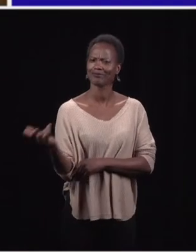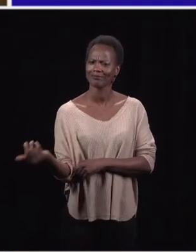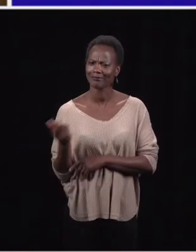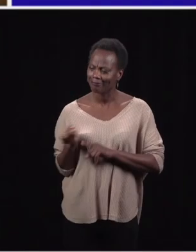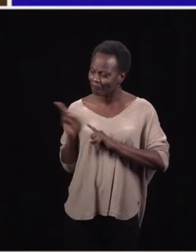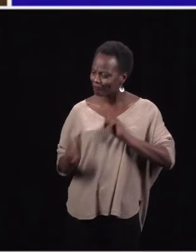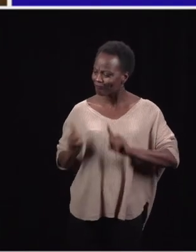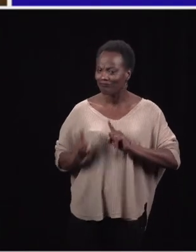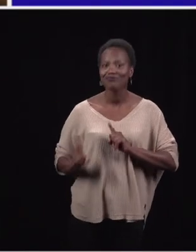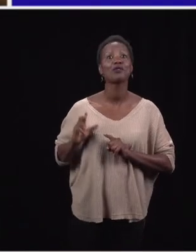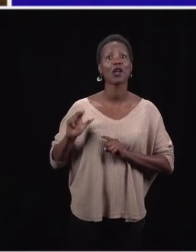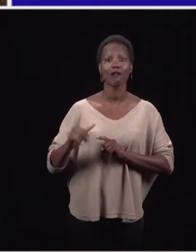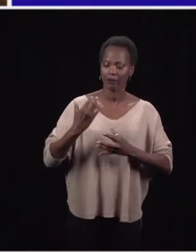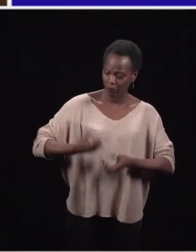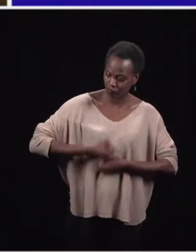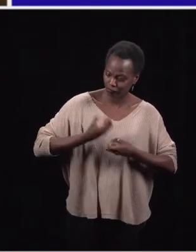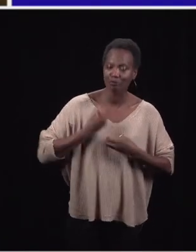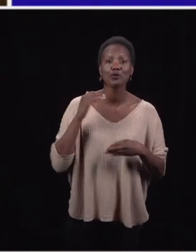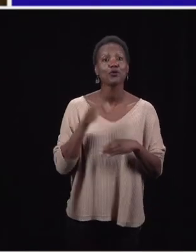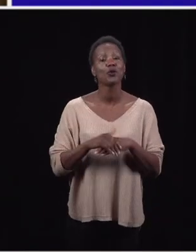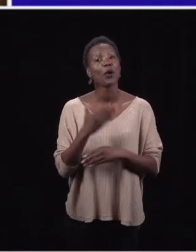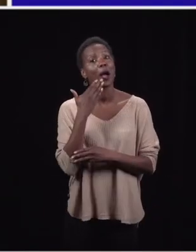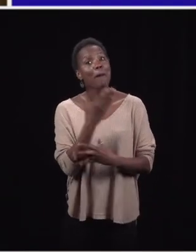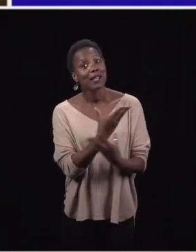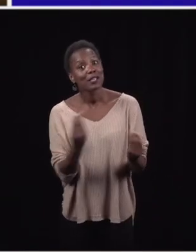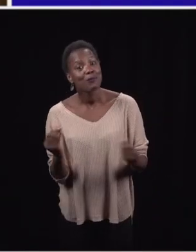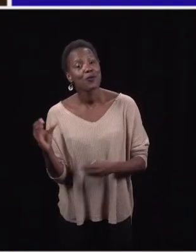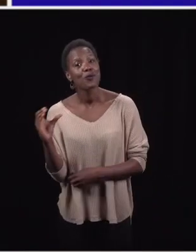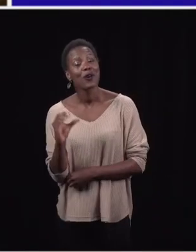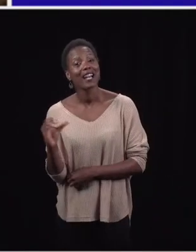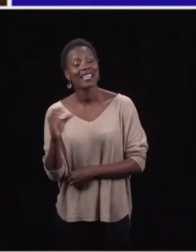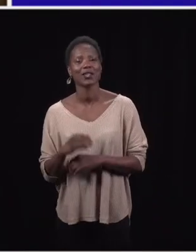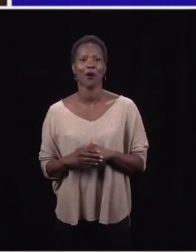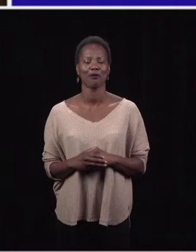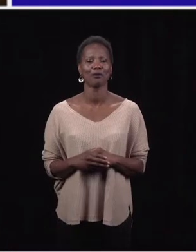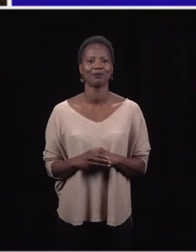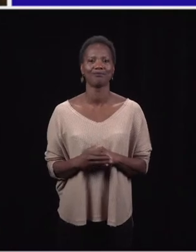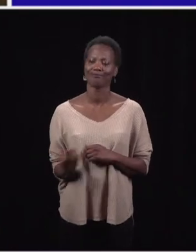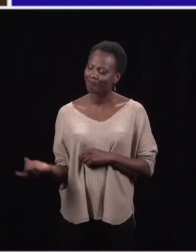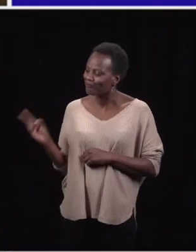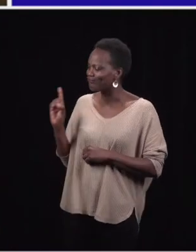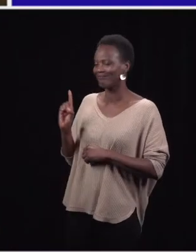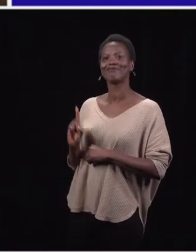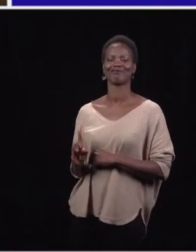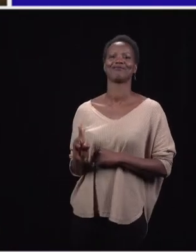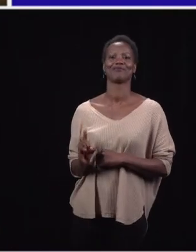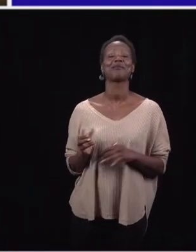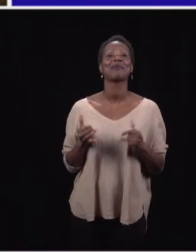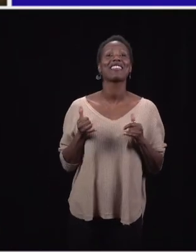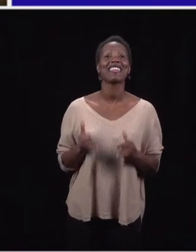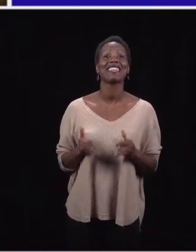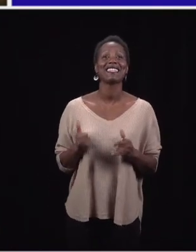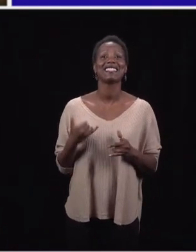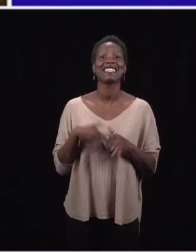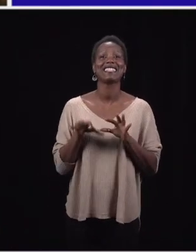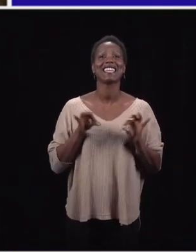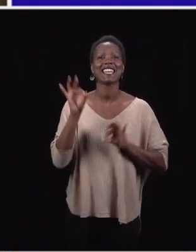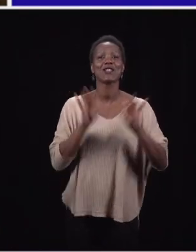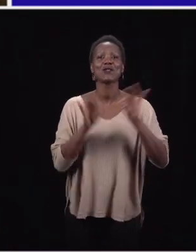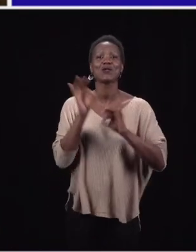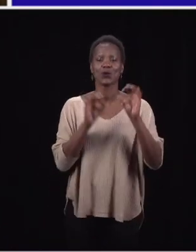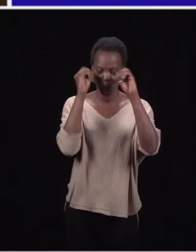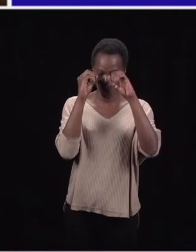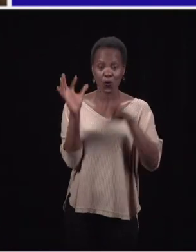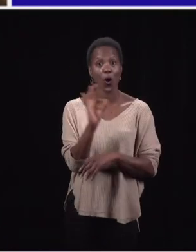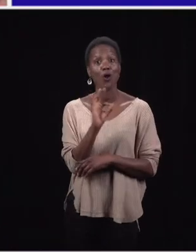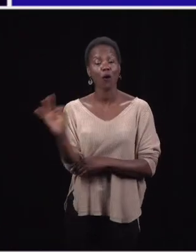parler tout au long de cette soirée merci beaucoup Christophe venu ici dans le dans le studio de Google France je vous laisse